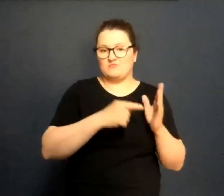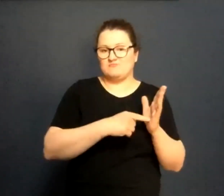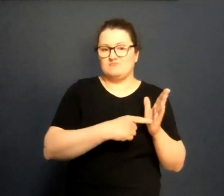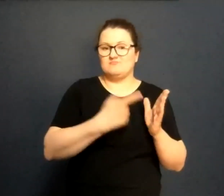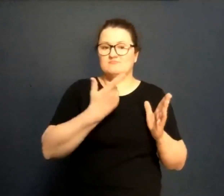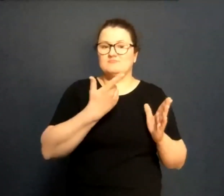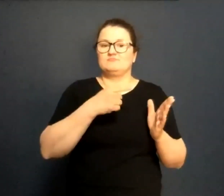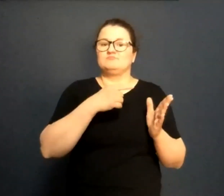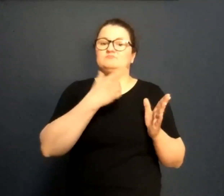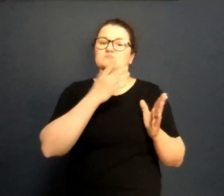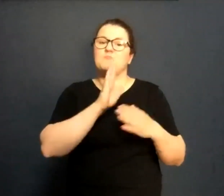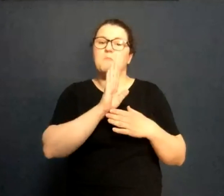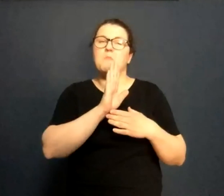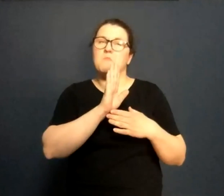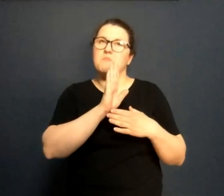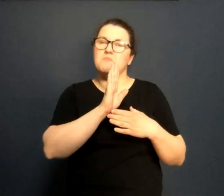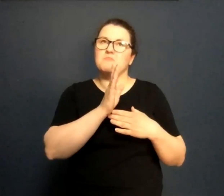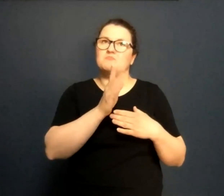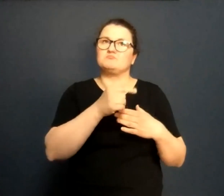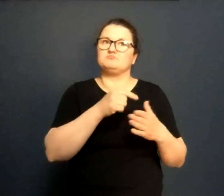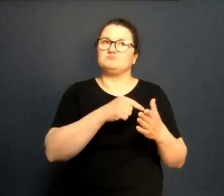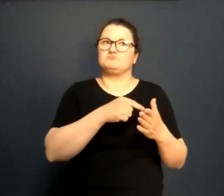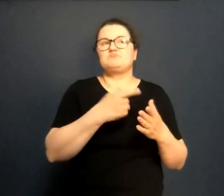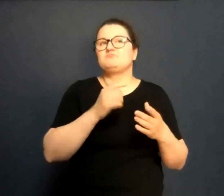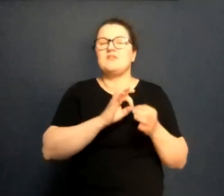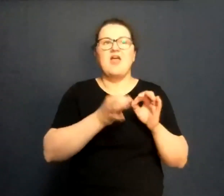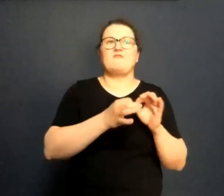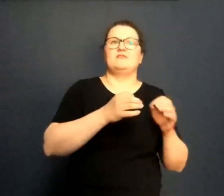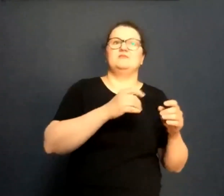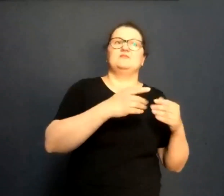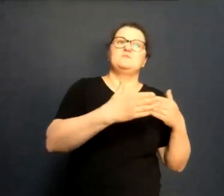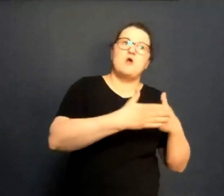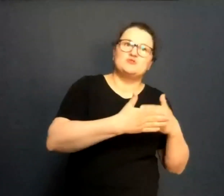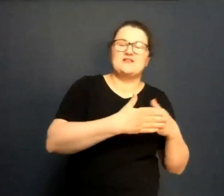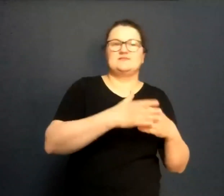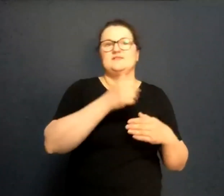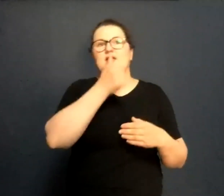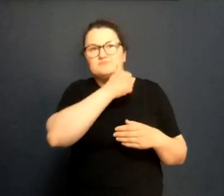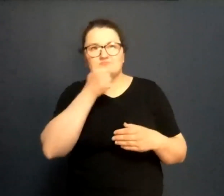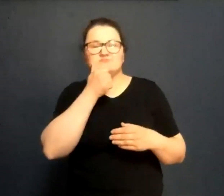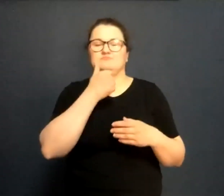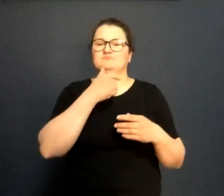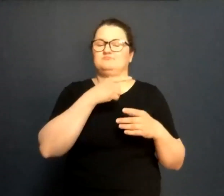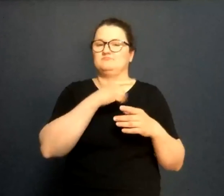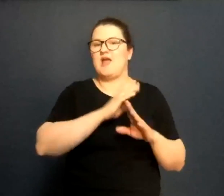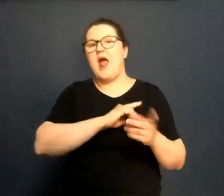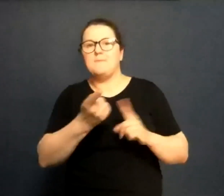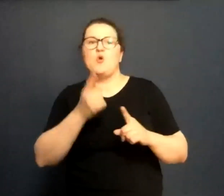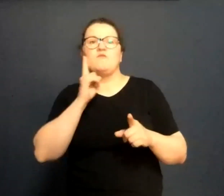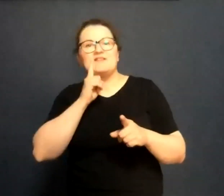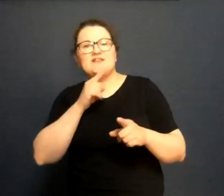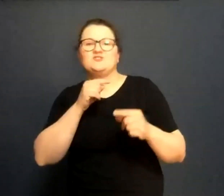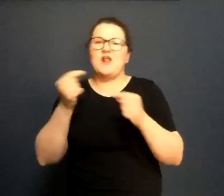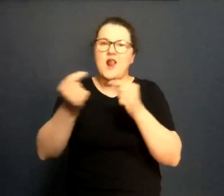się ani w małżeństwie, ani w związku, ani nawet z innymi kobietami, bo to są takie sekrety kobiece albo męskie, albo sprowadza się to do